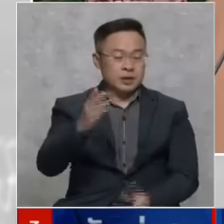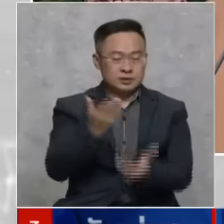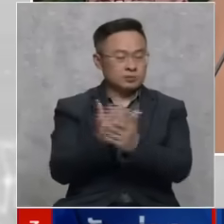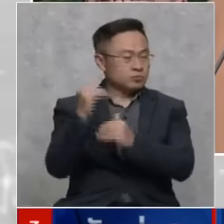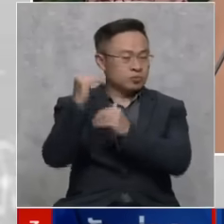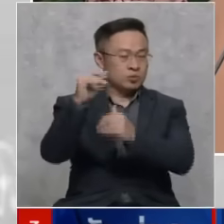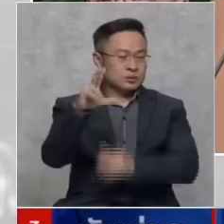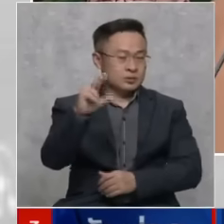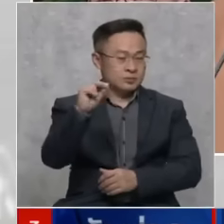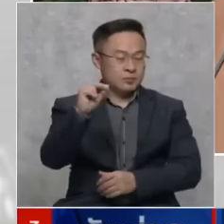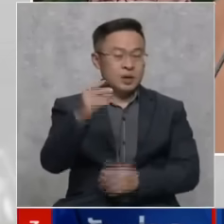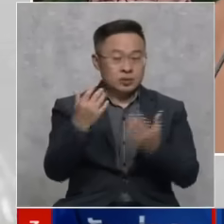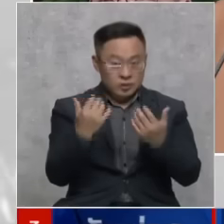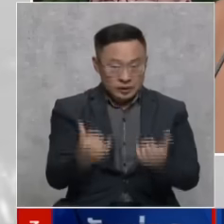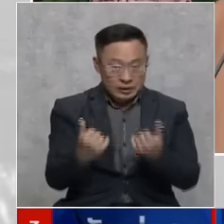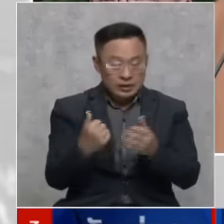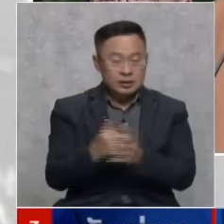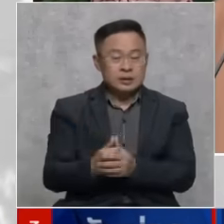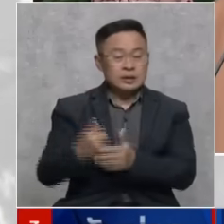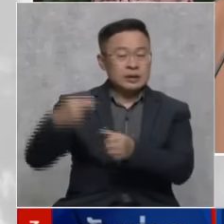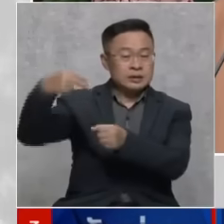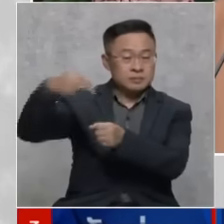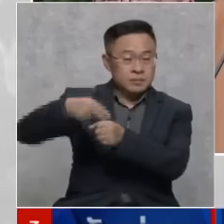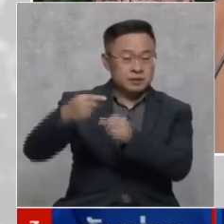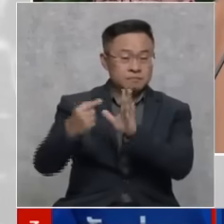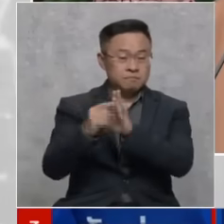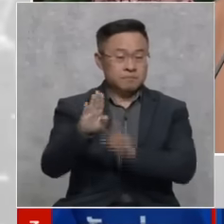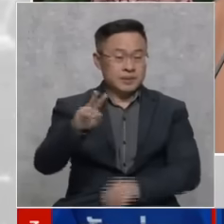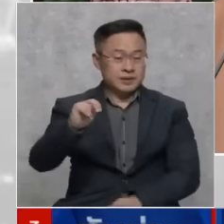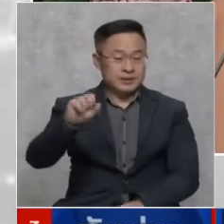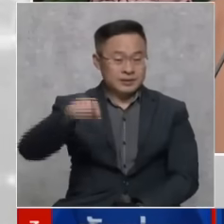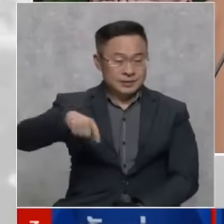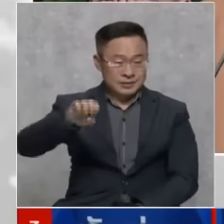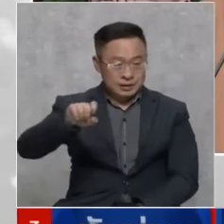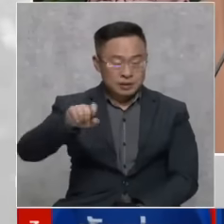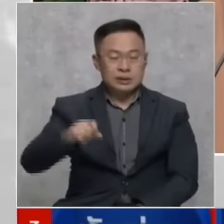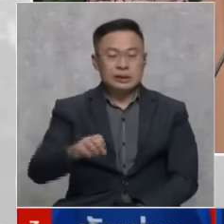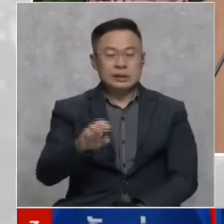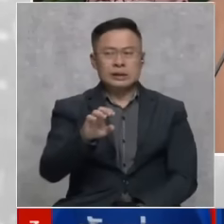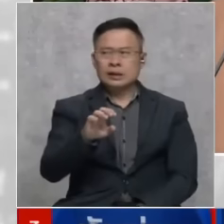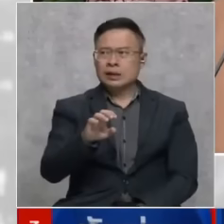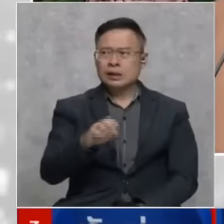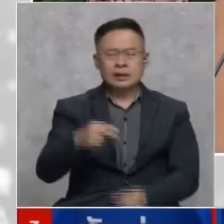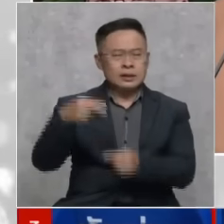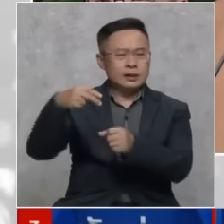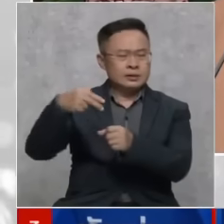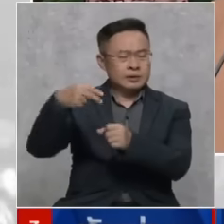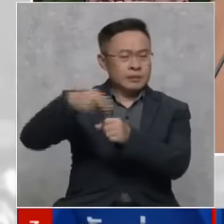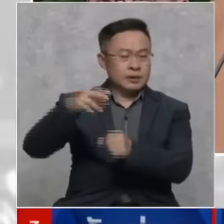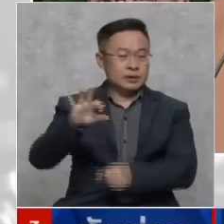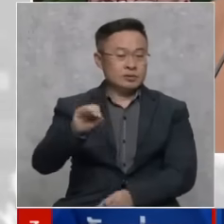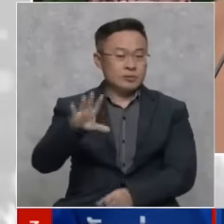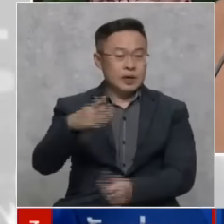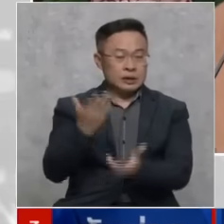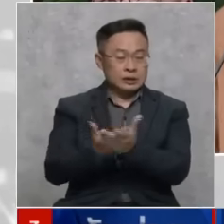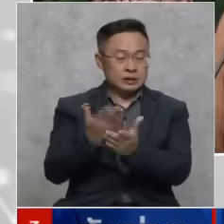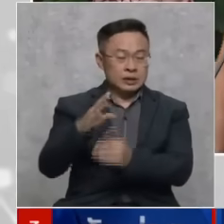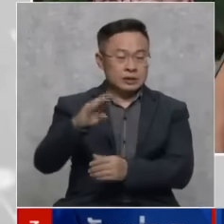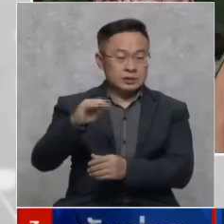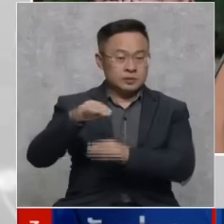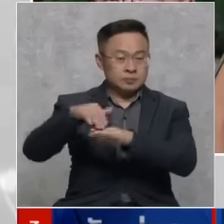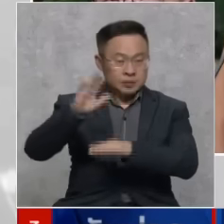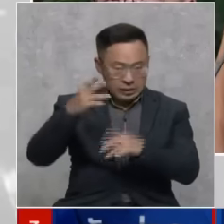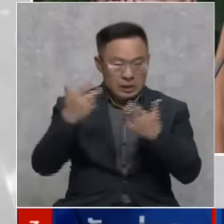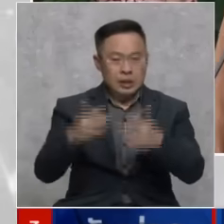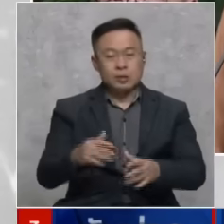แก๊ส2695 40แล้วนะโอ้โห40บาทต่อลิตรคุณผู้ชมมันก็พุ่งต่อเนื่องก็เข้าใจแล้วค่ะว่าสถานการณ์